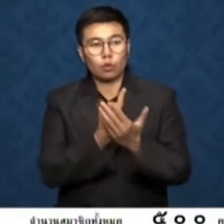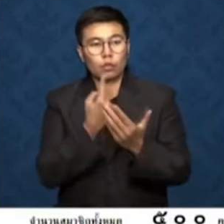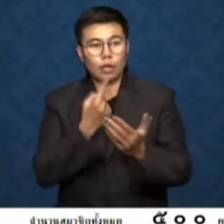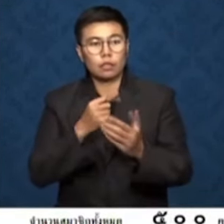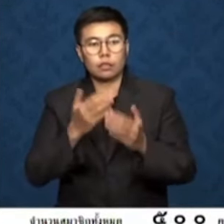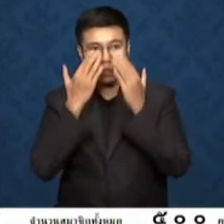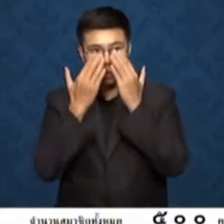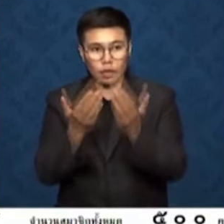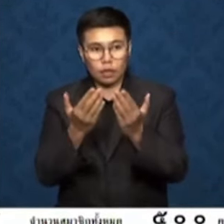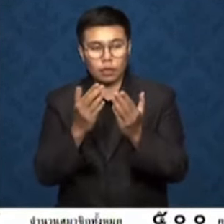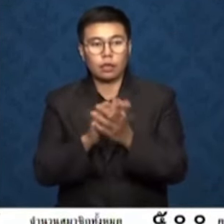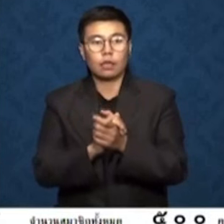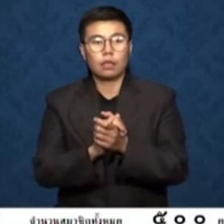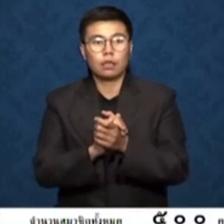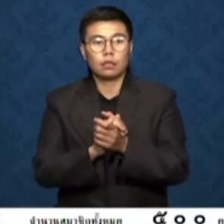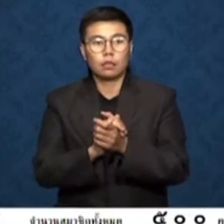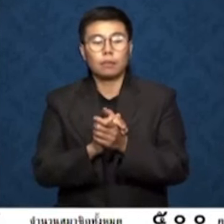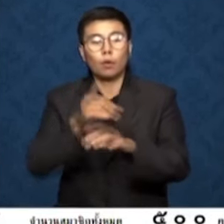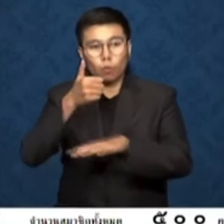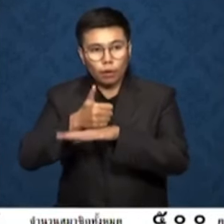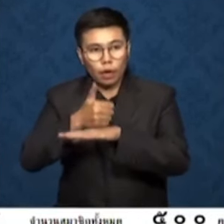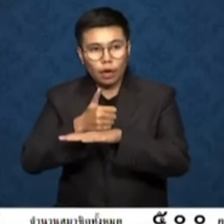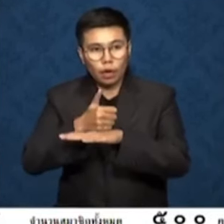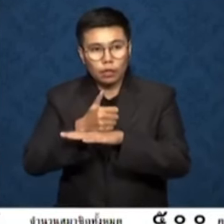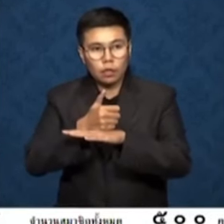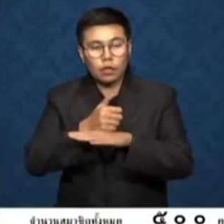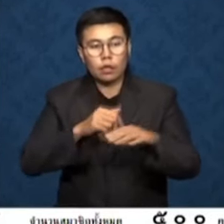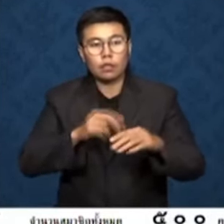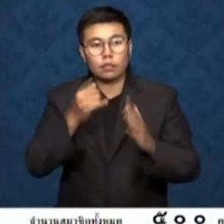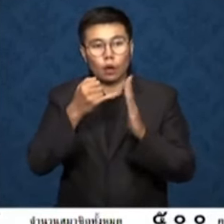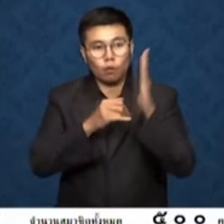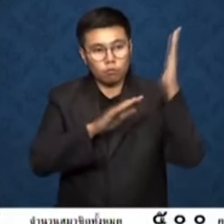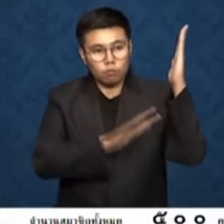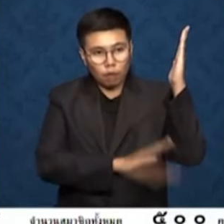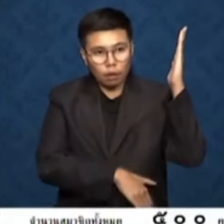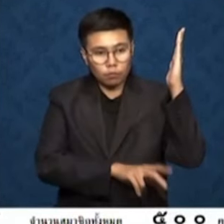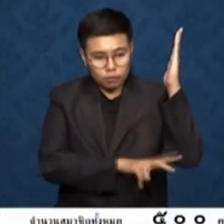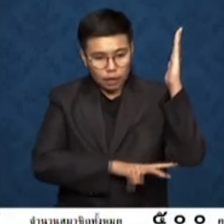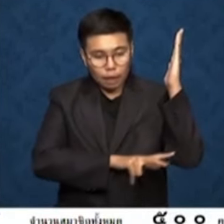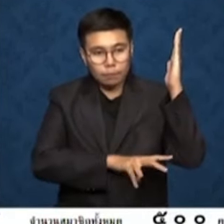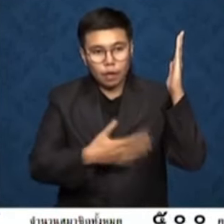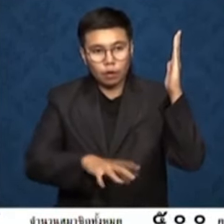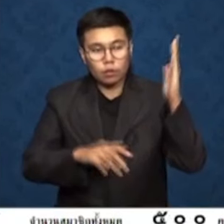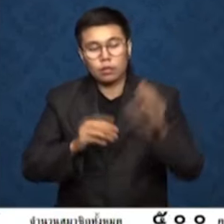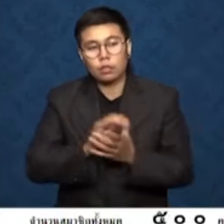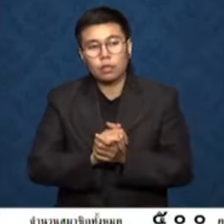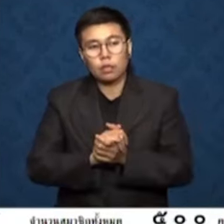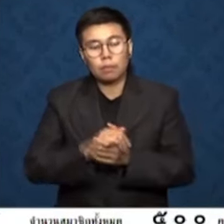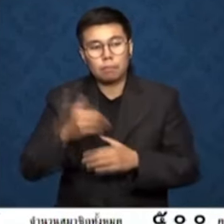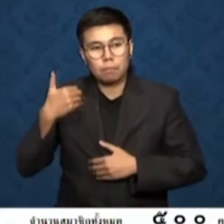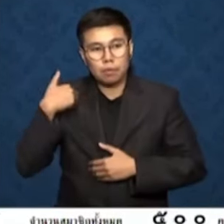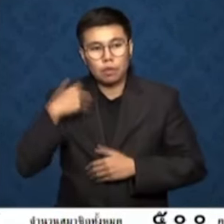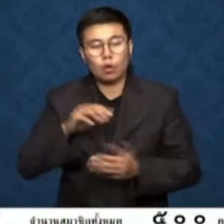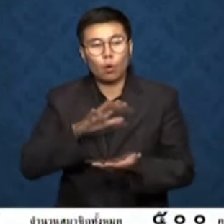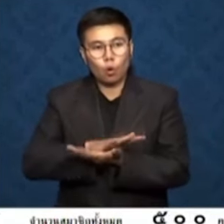ศาสนาที่เป็นอิหม่ามทั้ง 3จังหวัดตัวแทนของสถาบันการศึกษาปนาทั้ง 3